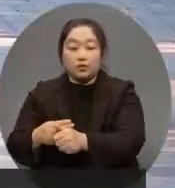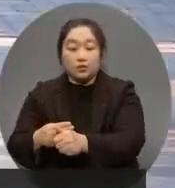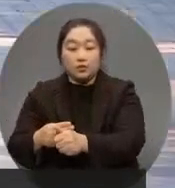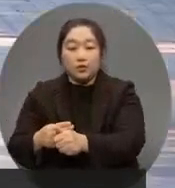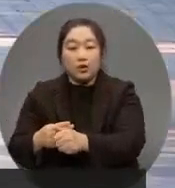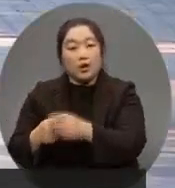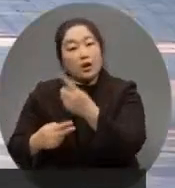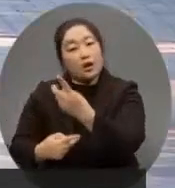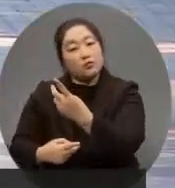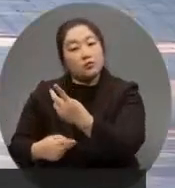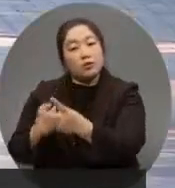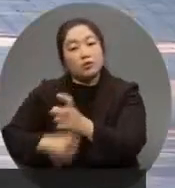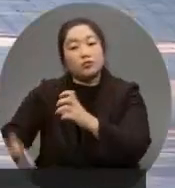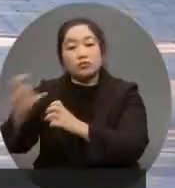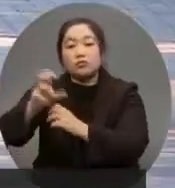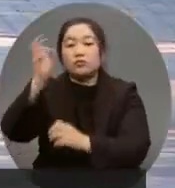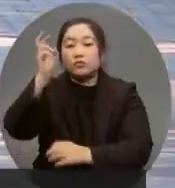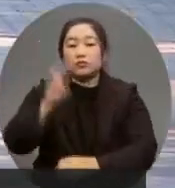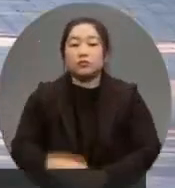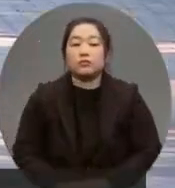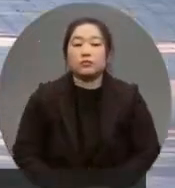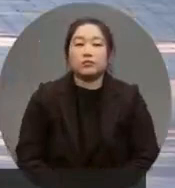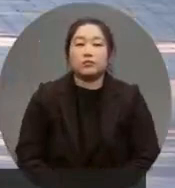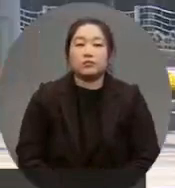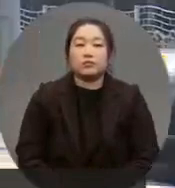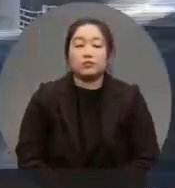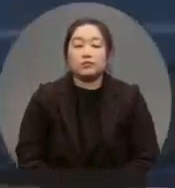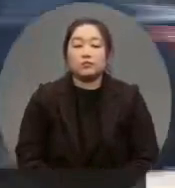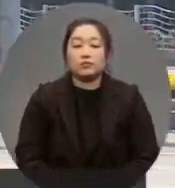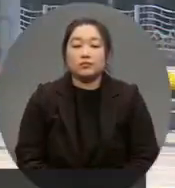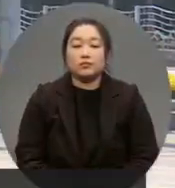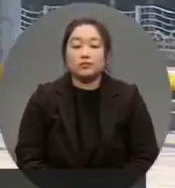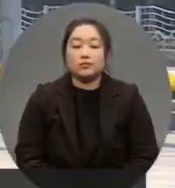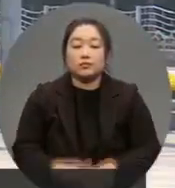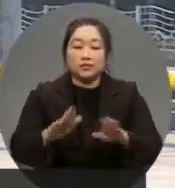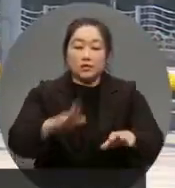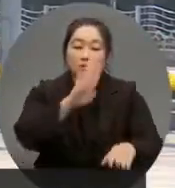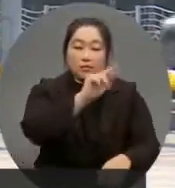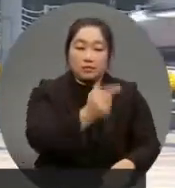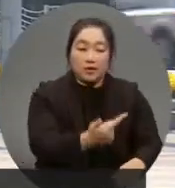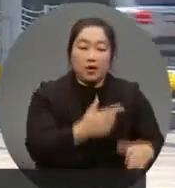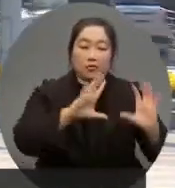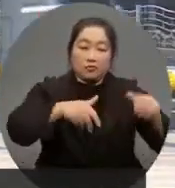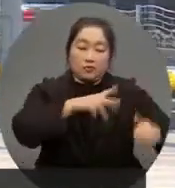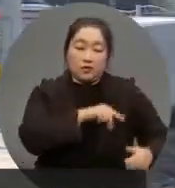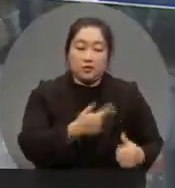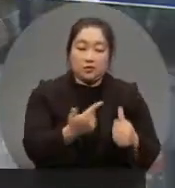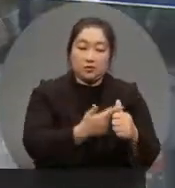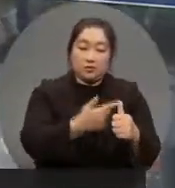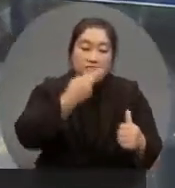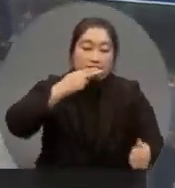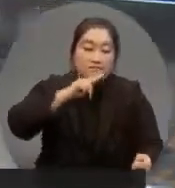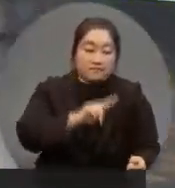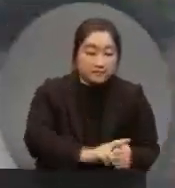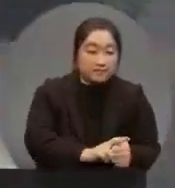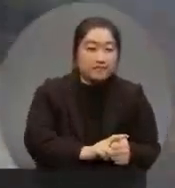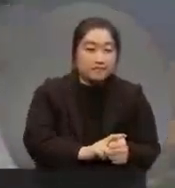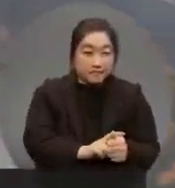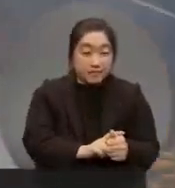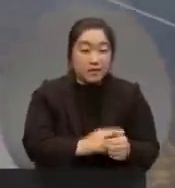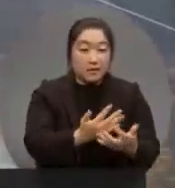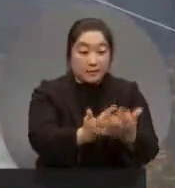한 명에서 두 명의 추가 등판이 예상되고 있습니다. 현역 변재일 국회의원이 6선 도전을 기정사실화하고